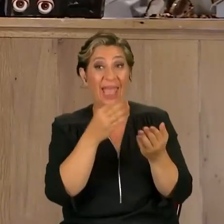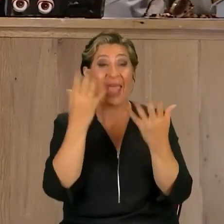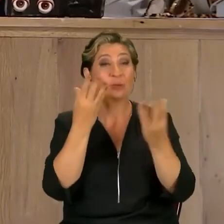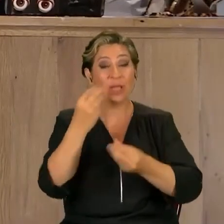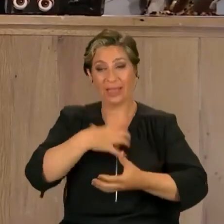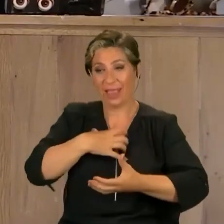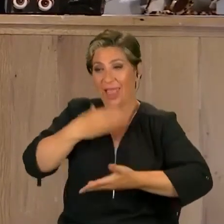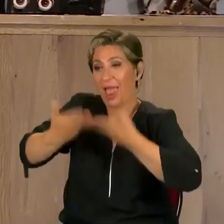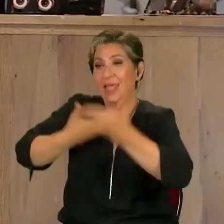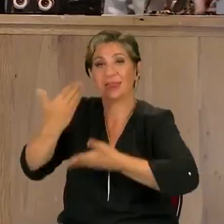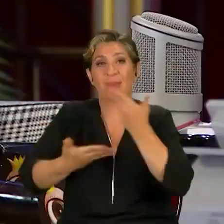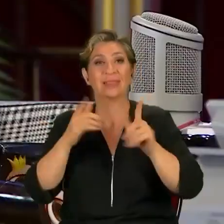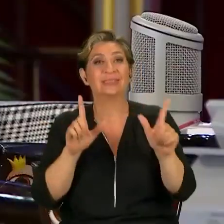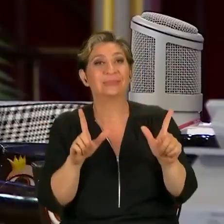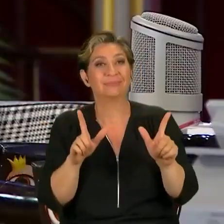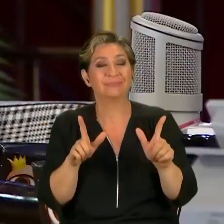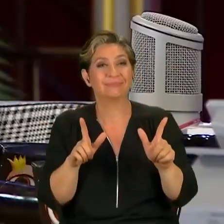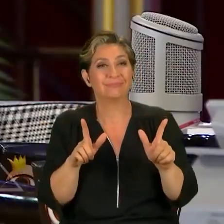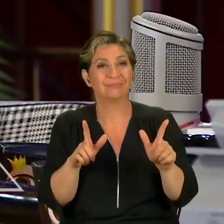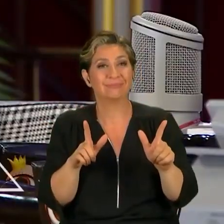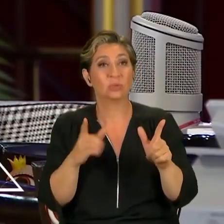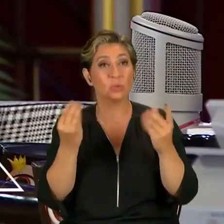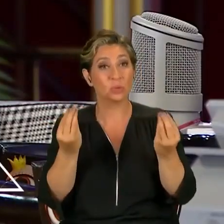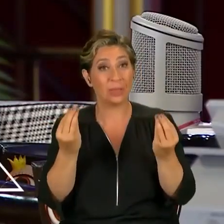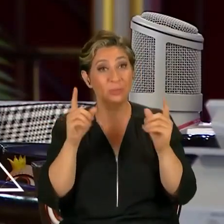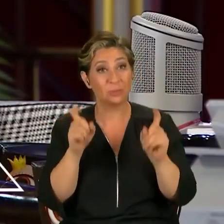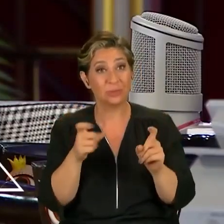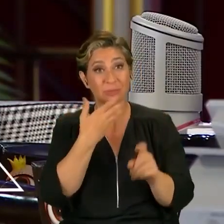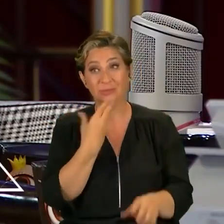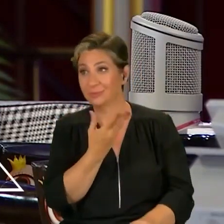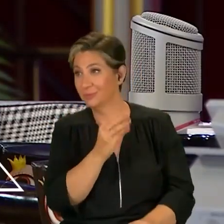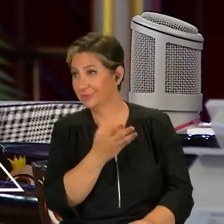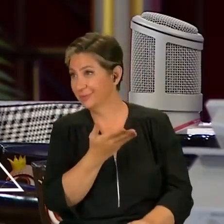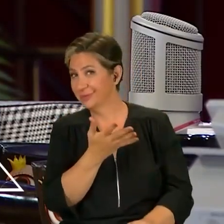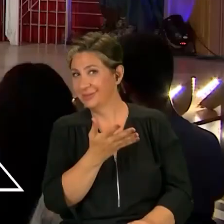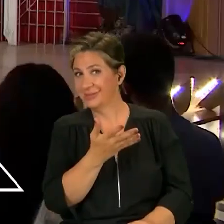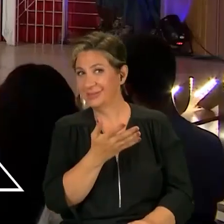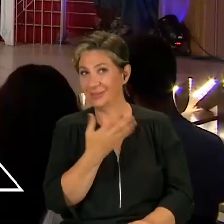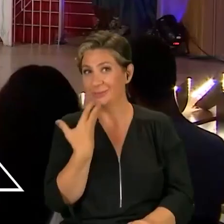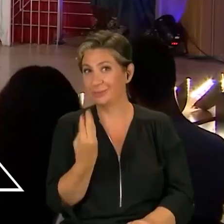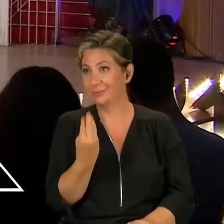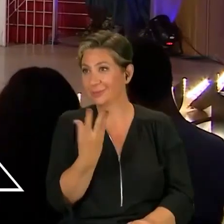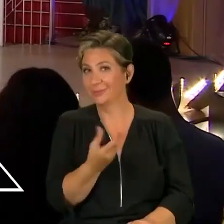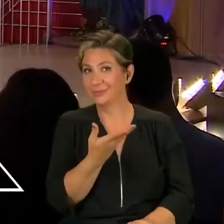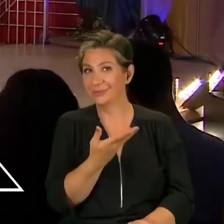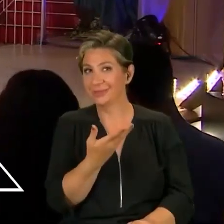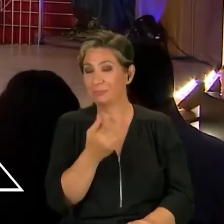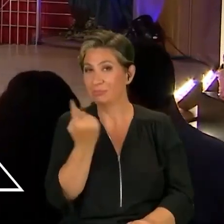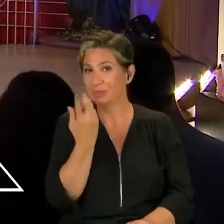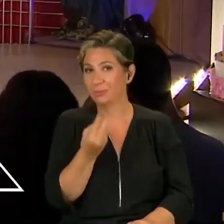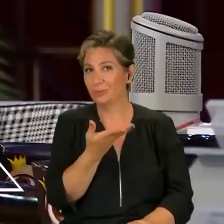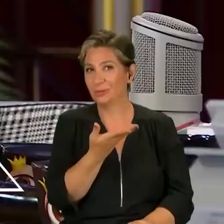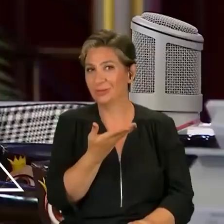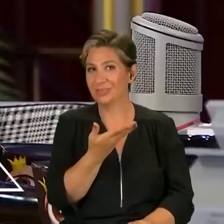en güzel şekilde aktarmak istiyoruz. Güzelleşmiş mi bu ayol Tunca? Ha? Çok mu güzelleşmiş? Teşekkür ederim. Bir